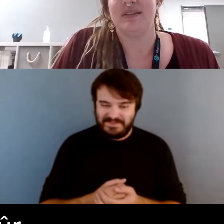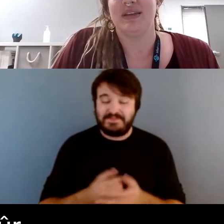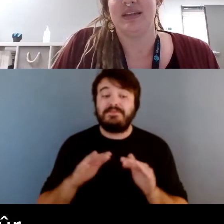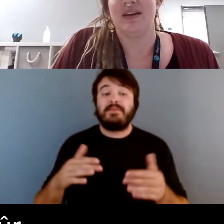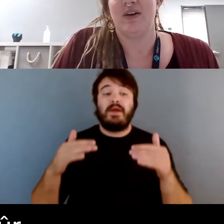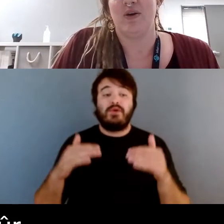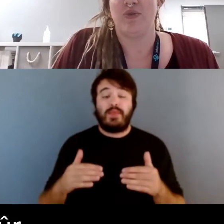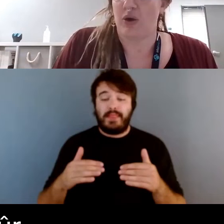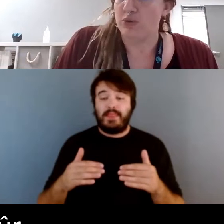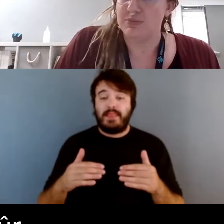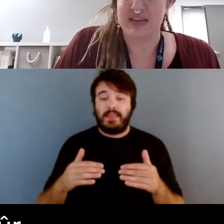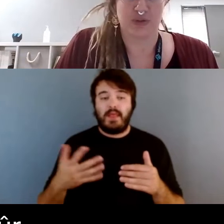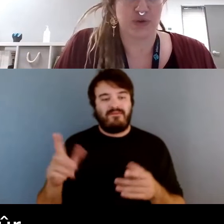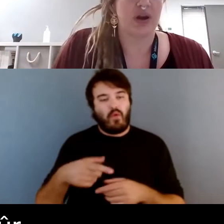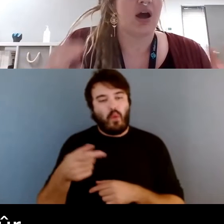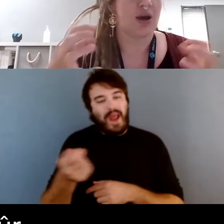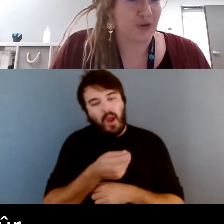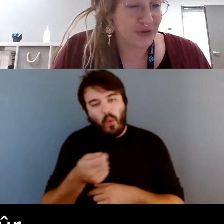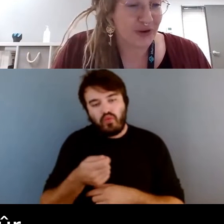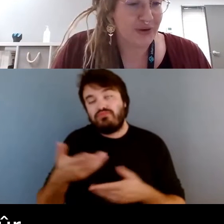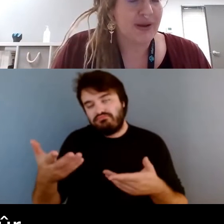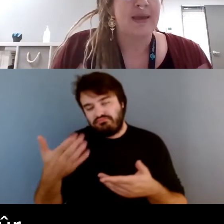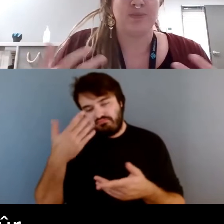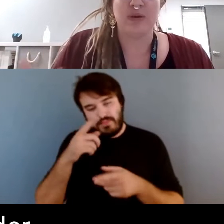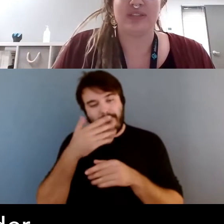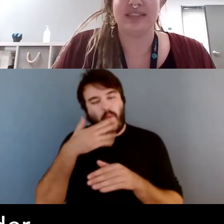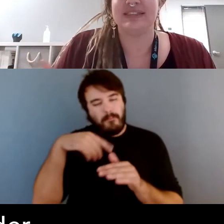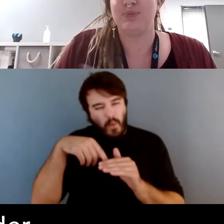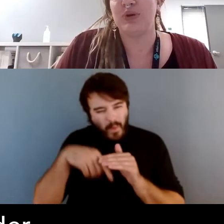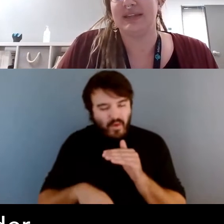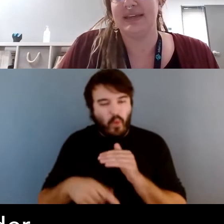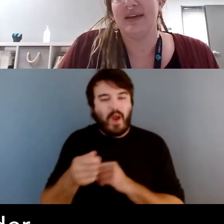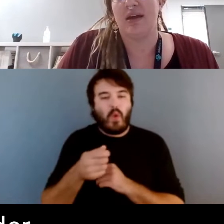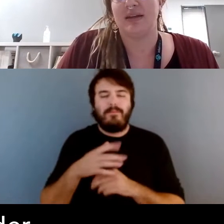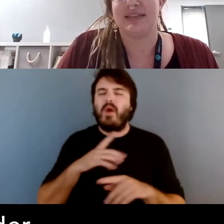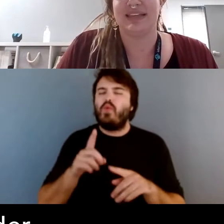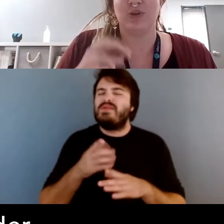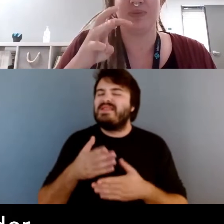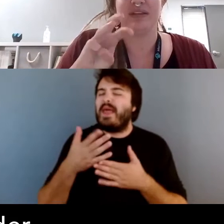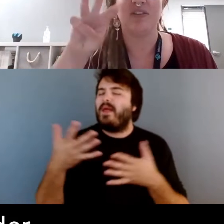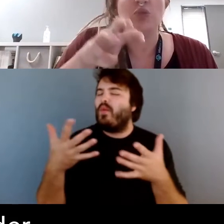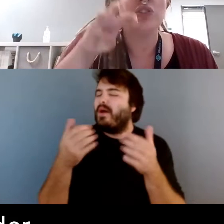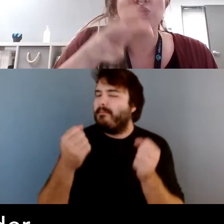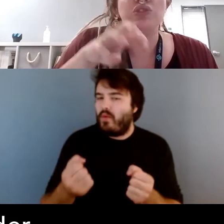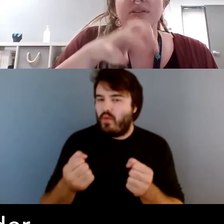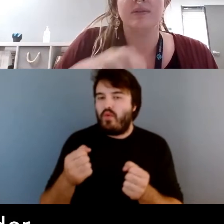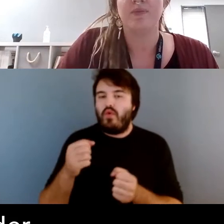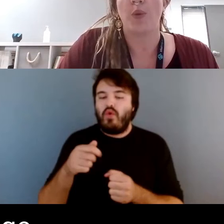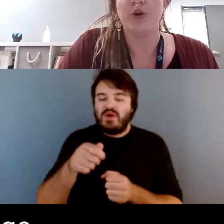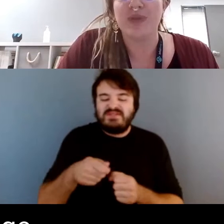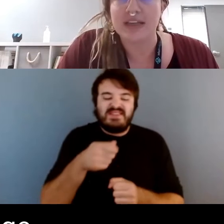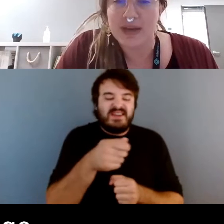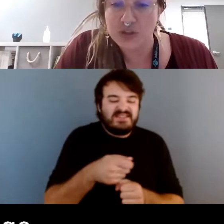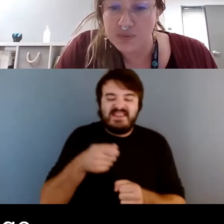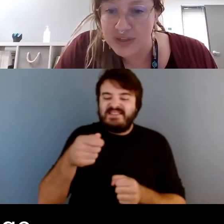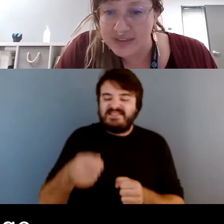Ensuite, on arrose, bien sûr, en profondeur, mais aussi, ce qui peut aider, ça serait de biner avec un petit outil, là, un